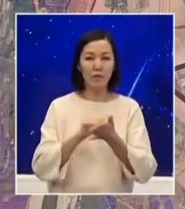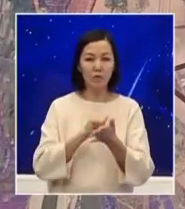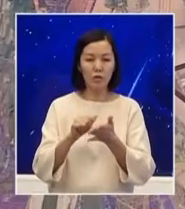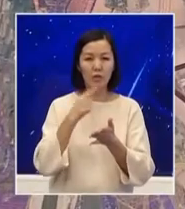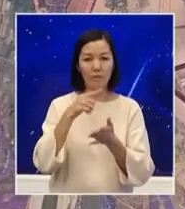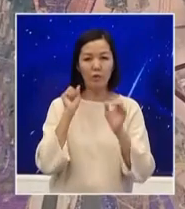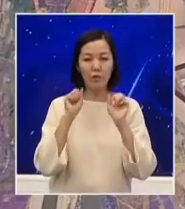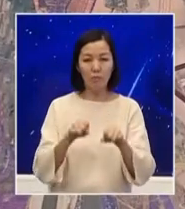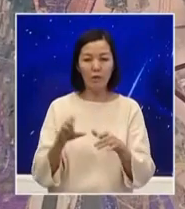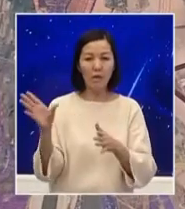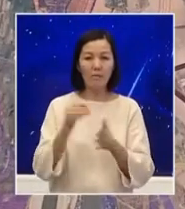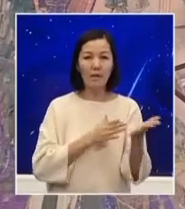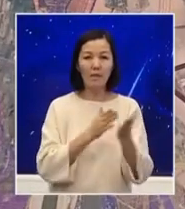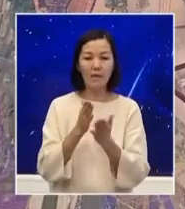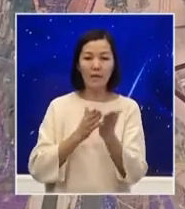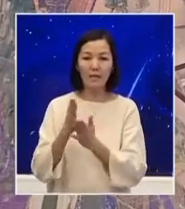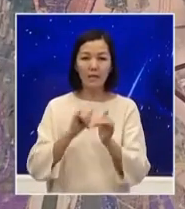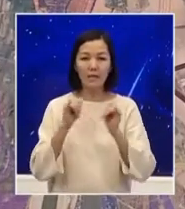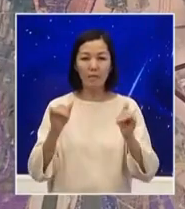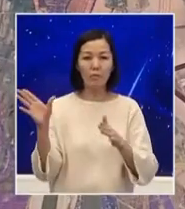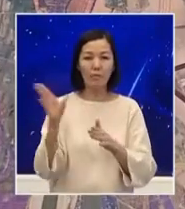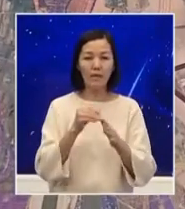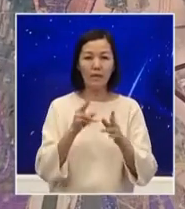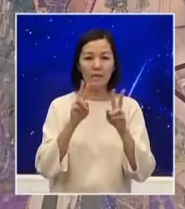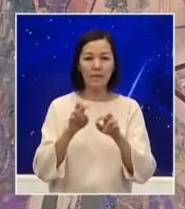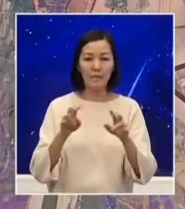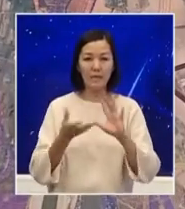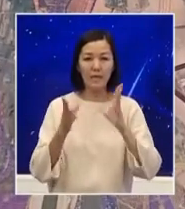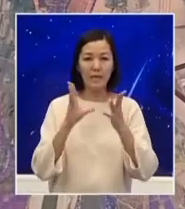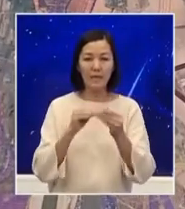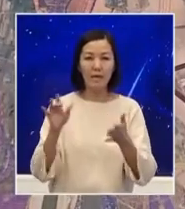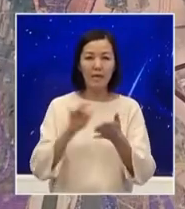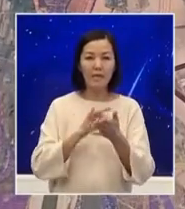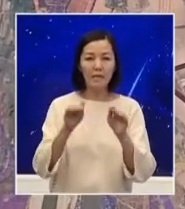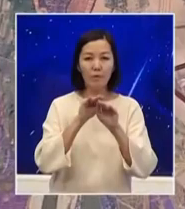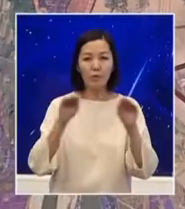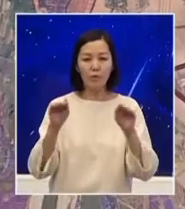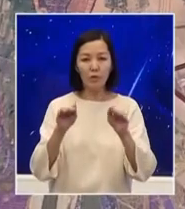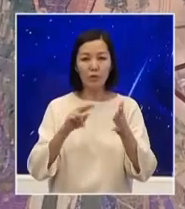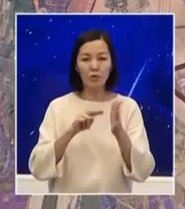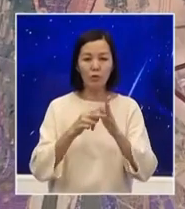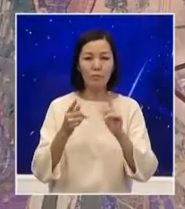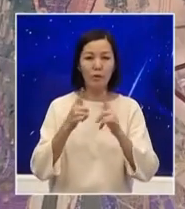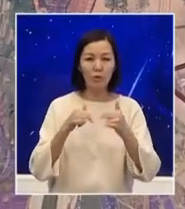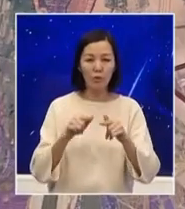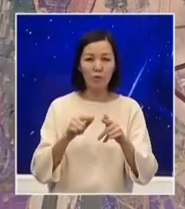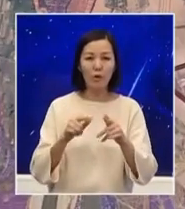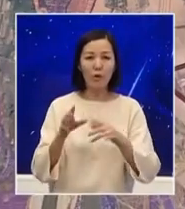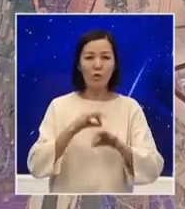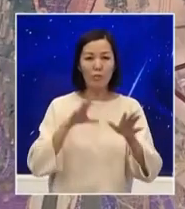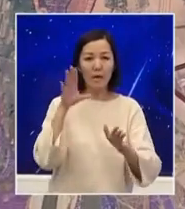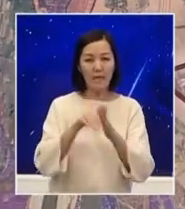деуге болады. Ол үшін барлық саланың аяғалысы түгелге дерлік зерттеліп, есептік көрсеткіштерінің негізінде жоспар құрылып, осы жобаға